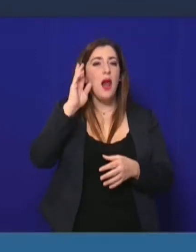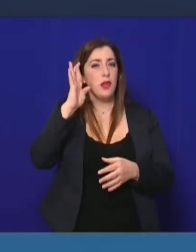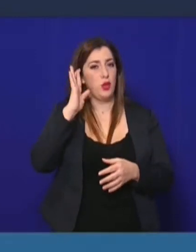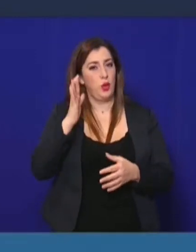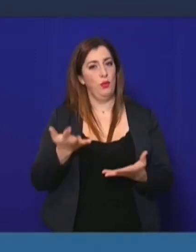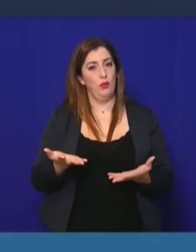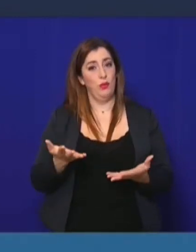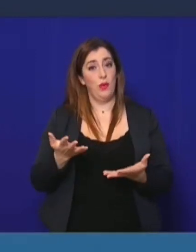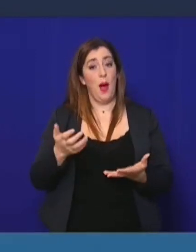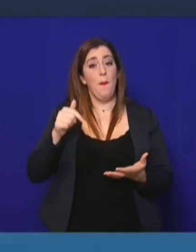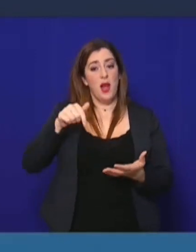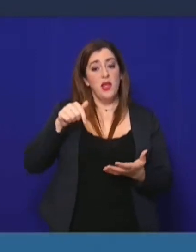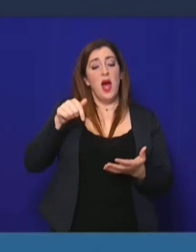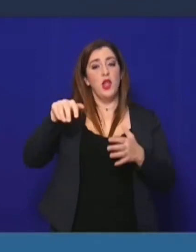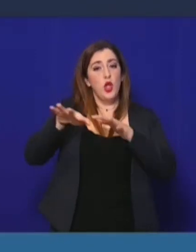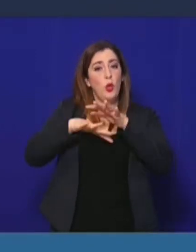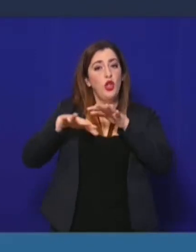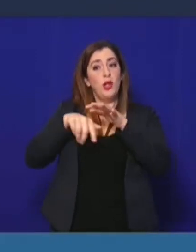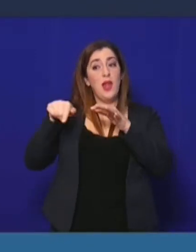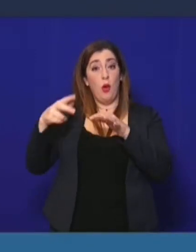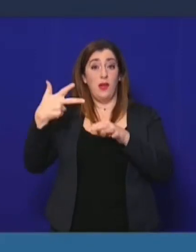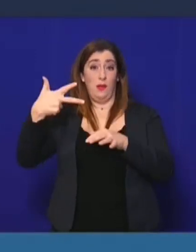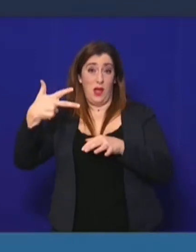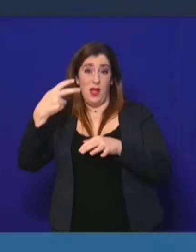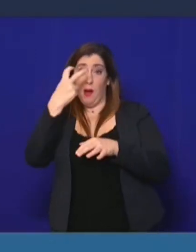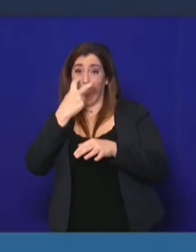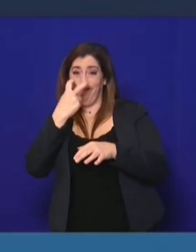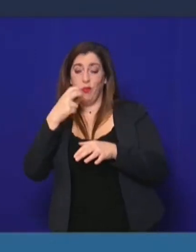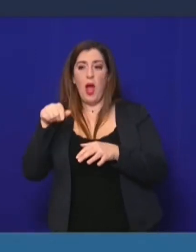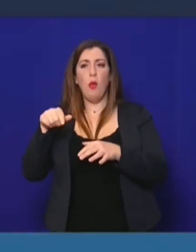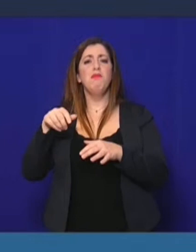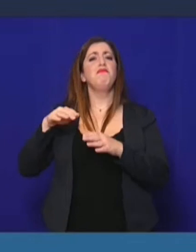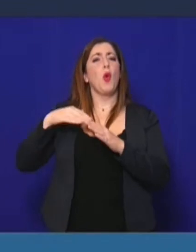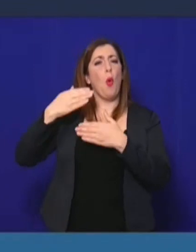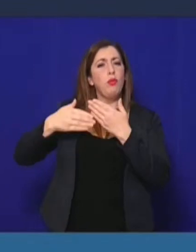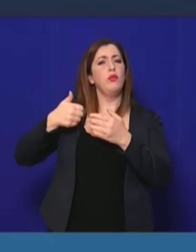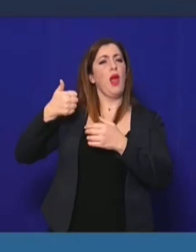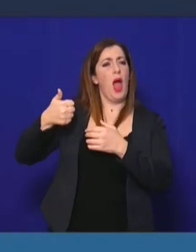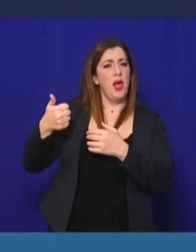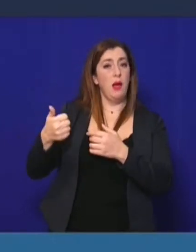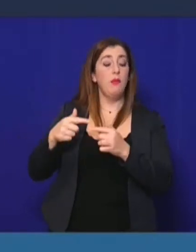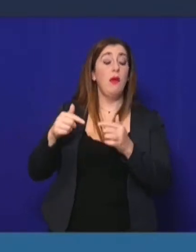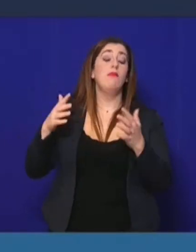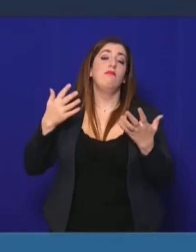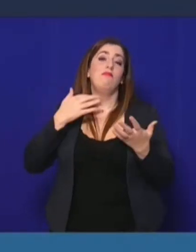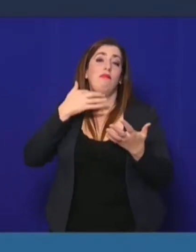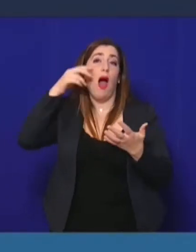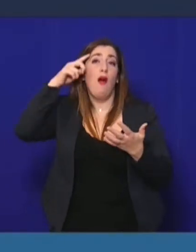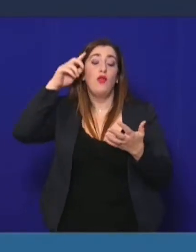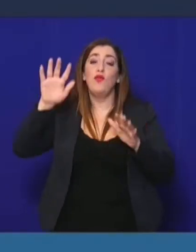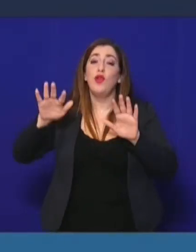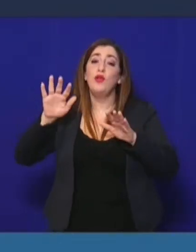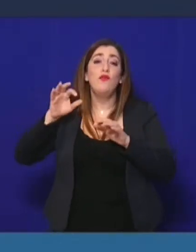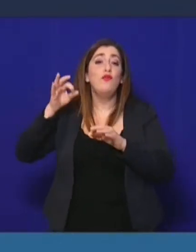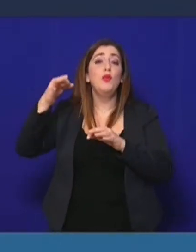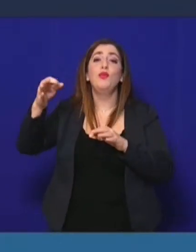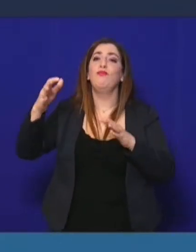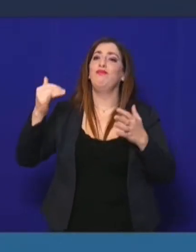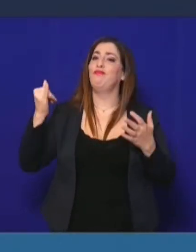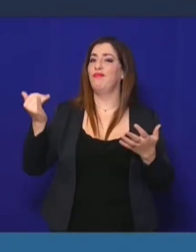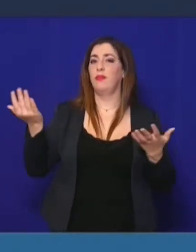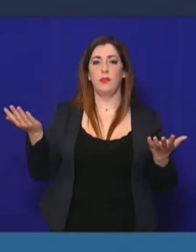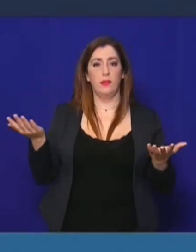però jista' jkun li jkun hemm persuni speċjalment l-anzjani li l-COVID taffettwhom u taffettwhom ħażin.